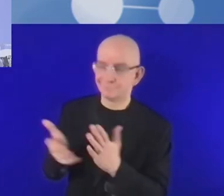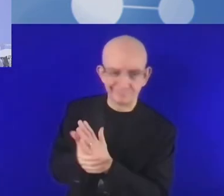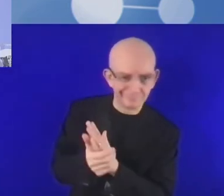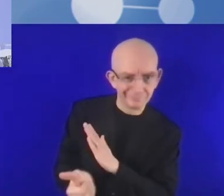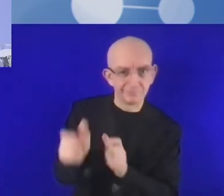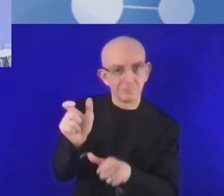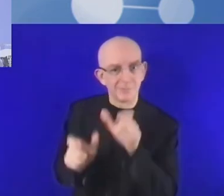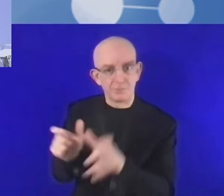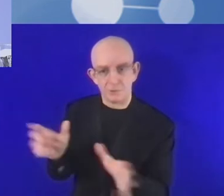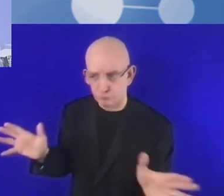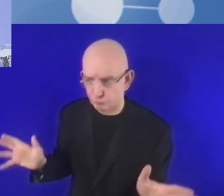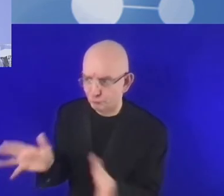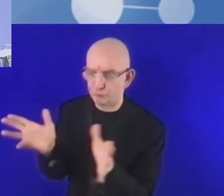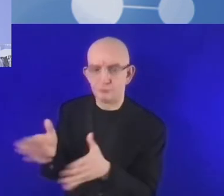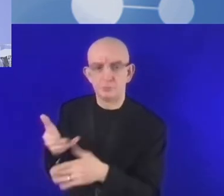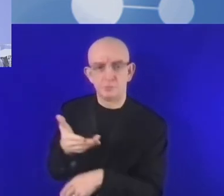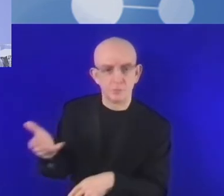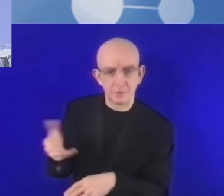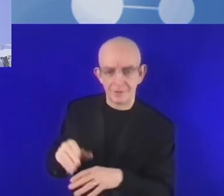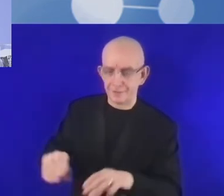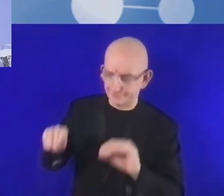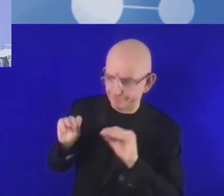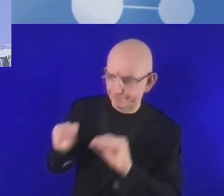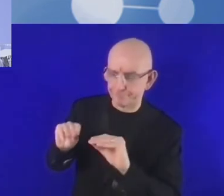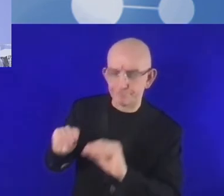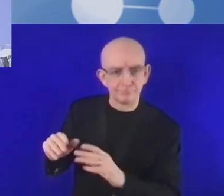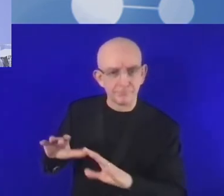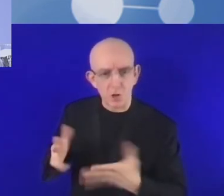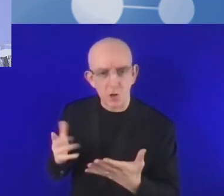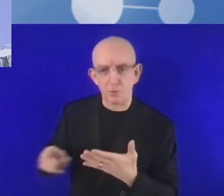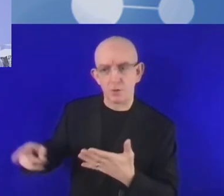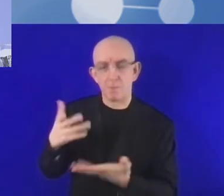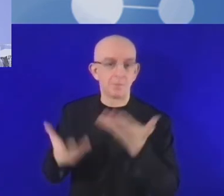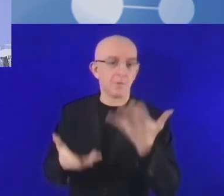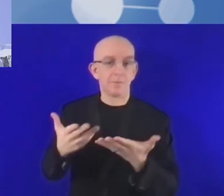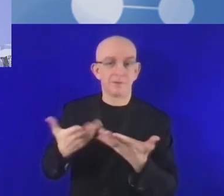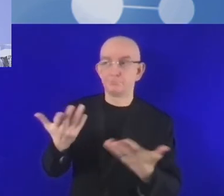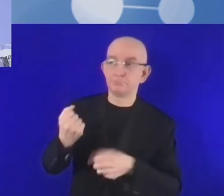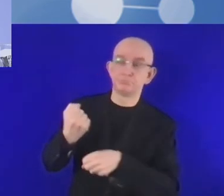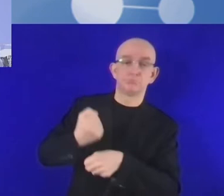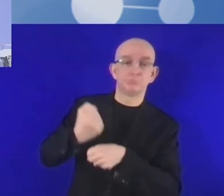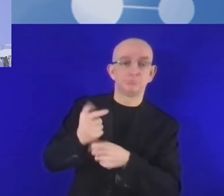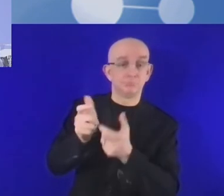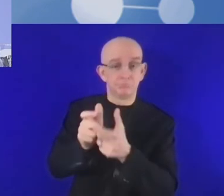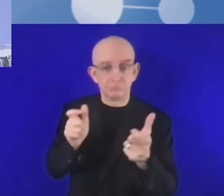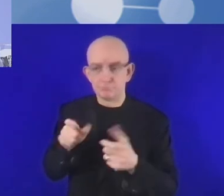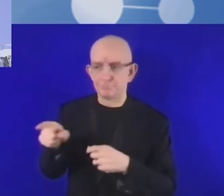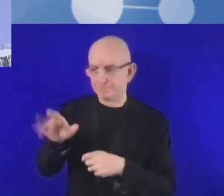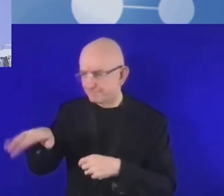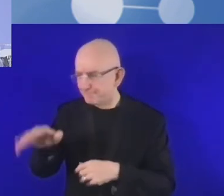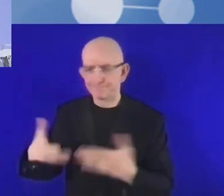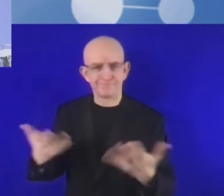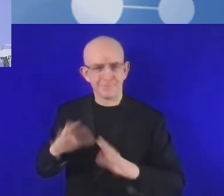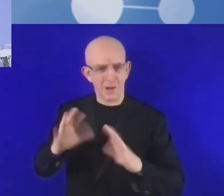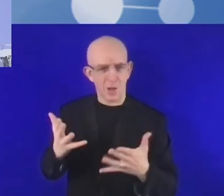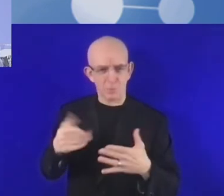训，尤其是在这个数字技术方面，使得这些人，也